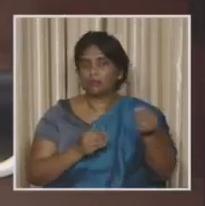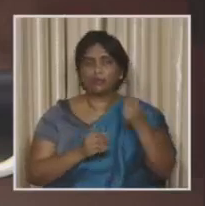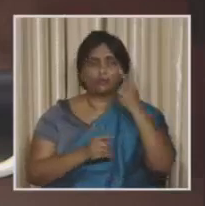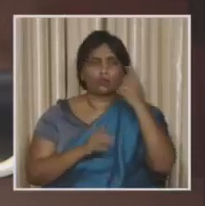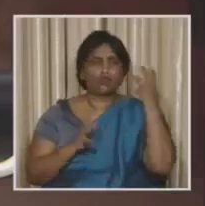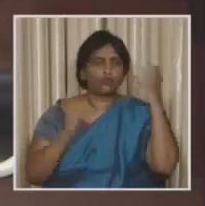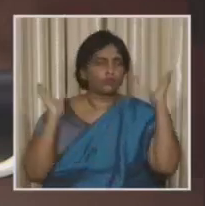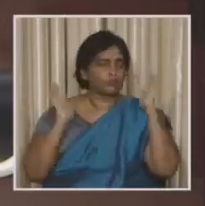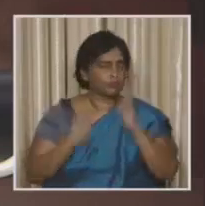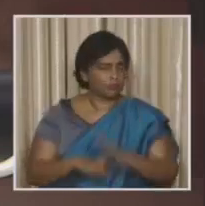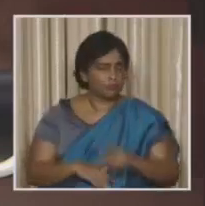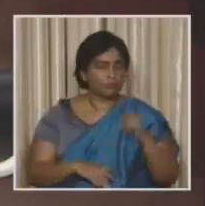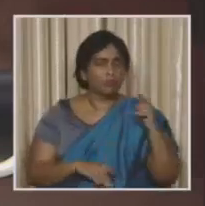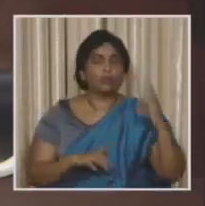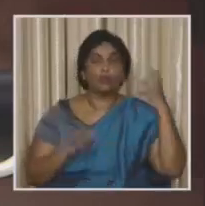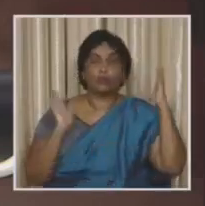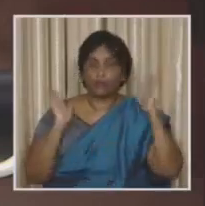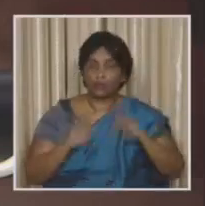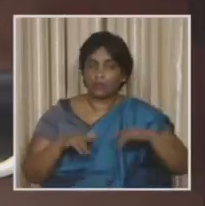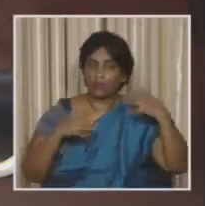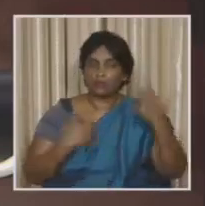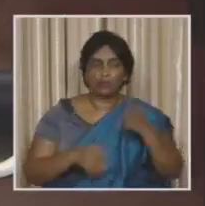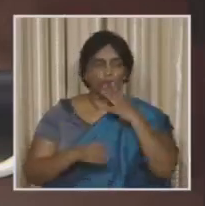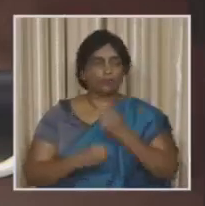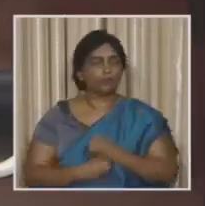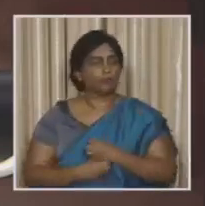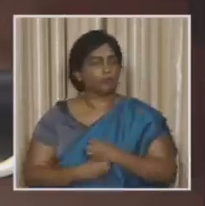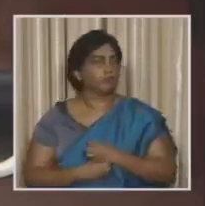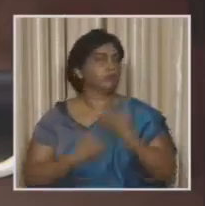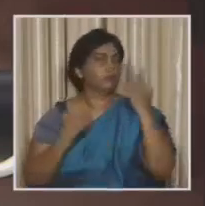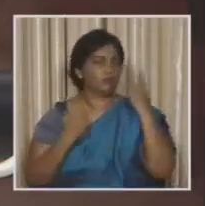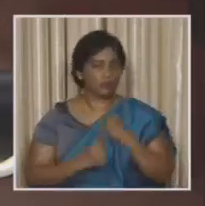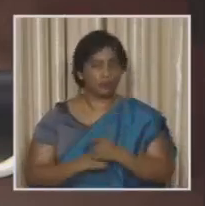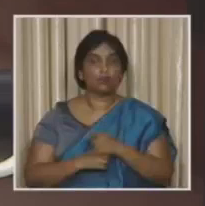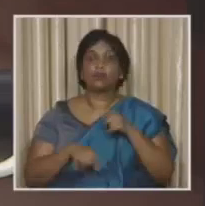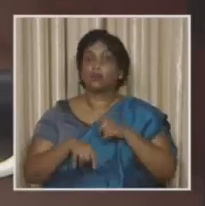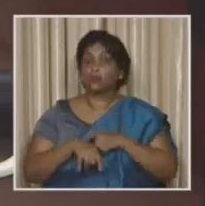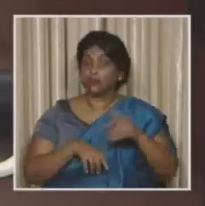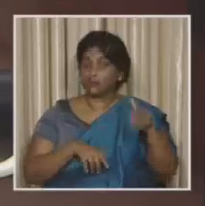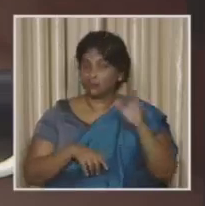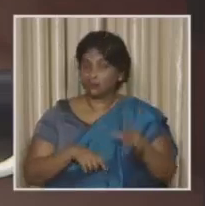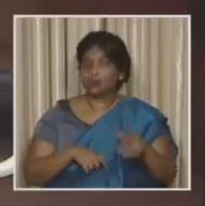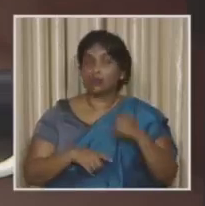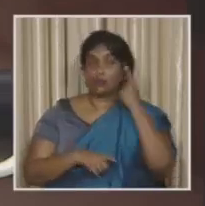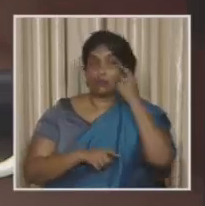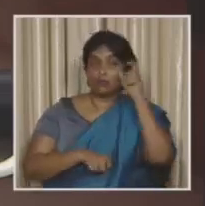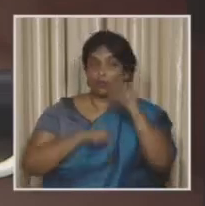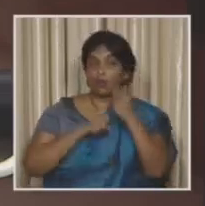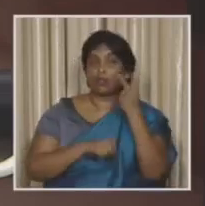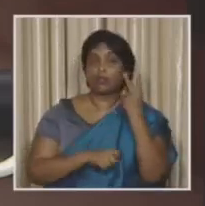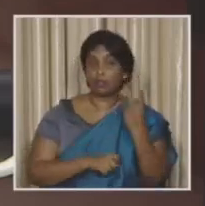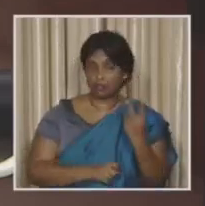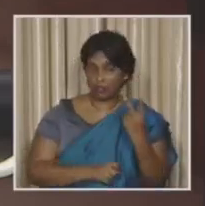පල්ලියකට එනවා. ඒ පල්ලියෙන් පස්සේ ඔහු පුපුරා ගැනීමට භාජනය වෙනවා. ඒ අතර බුද්ධි නිලධාරීන් දෙදෙනෙක්